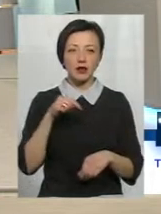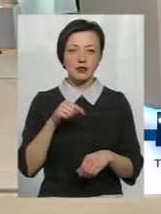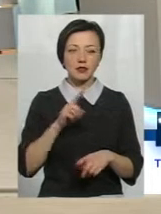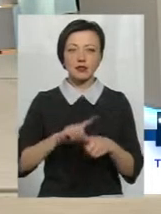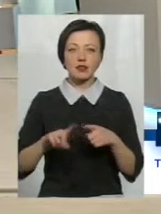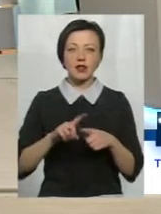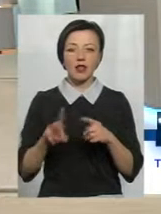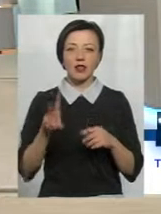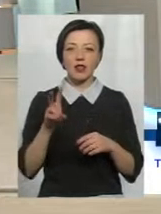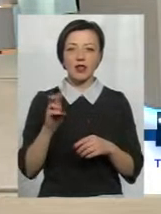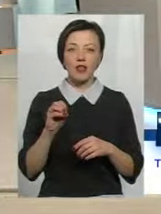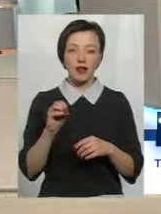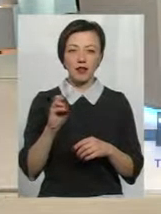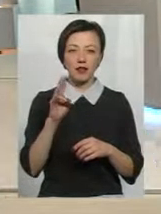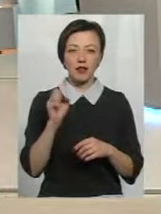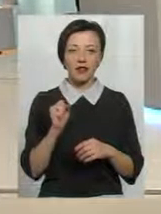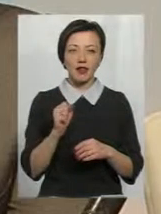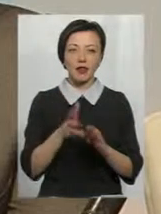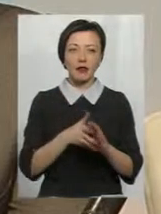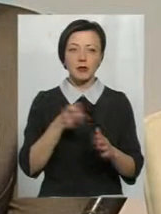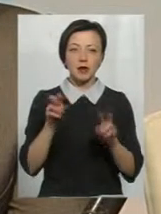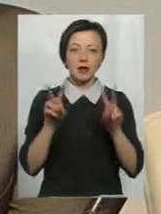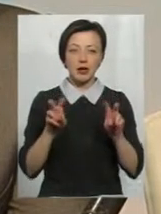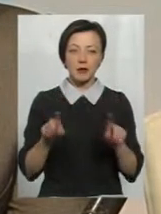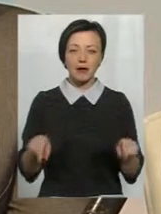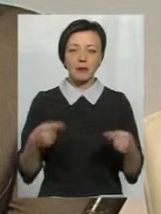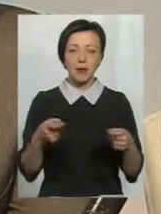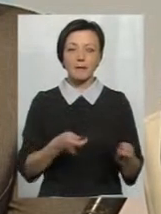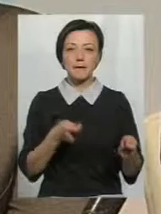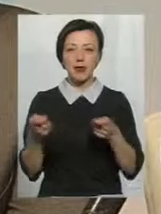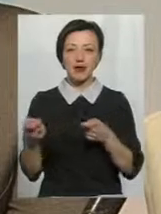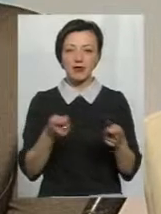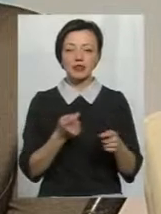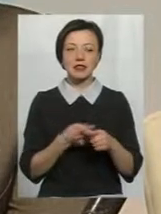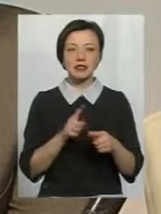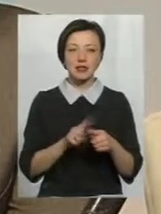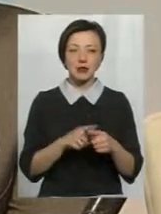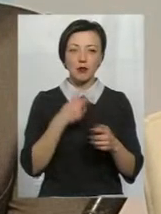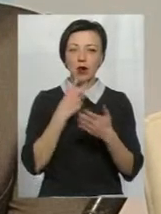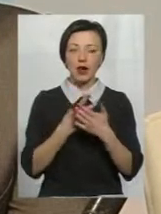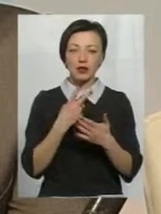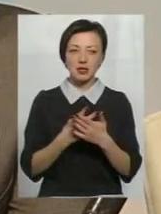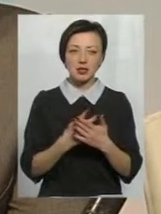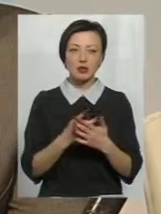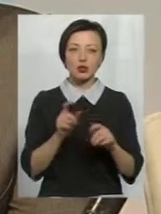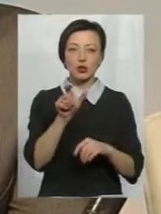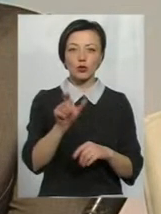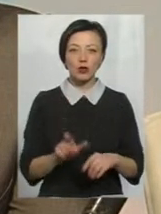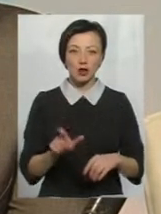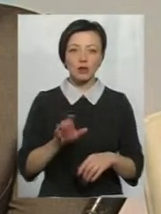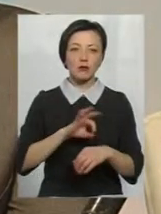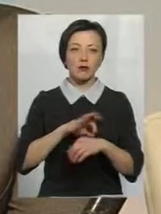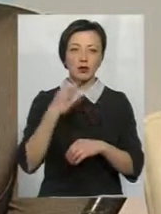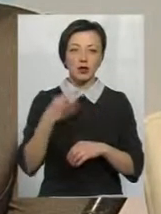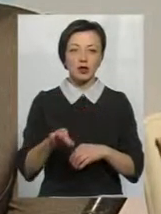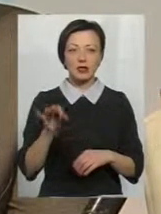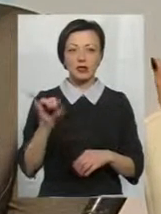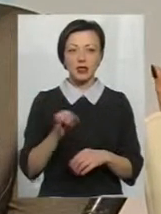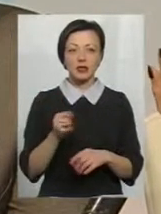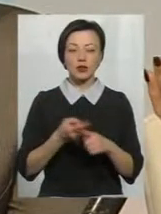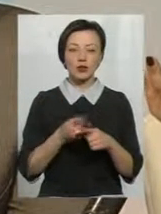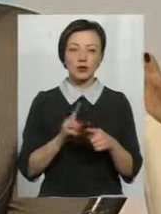скоріше всього, на те, ну, ми в петиціях в теми піднімаємо перевезення, і це той показник того, що це людей болить. І,